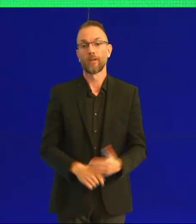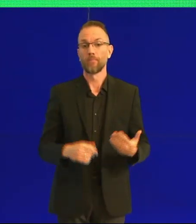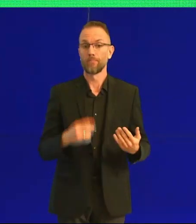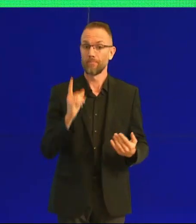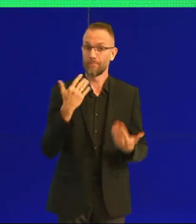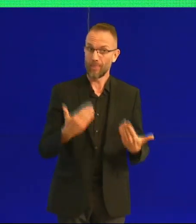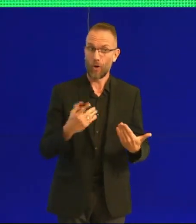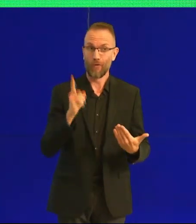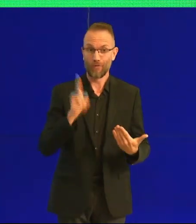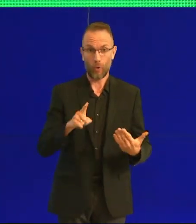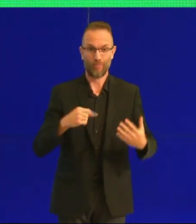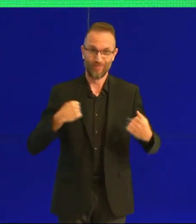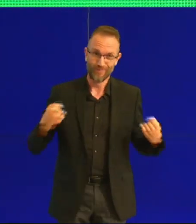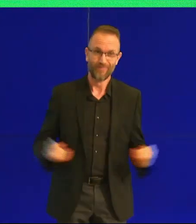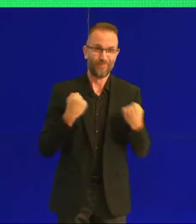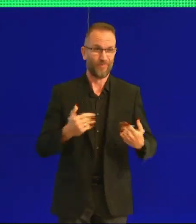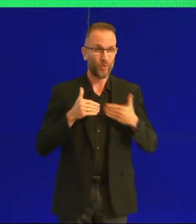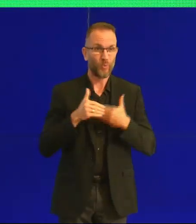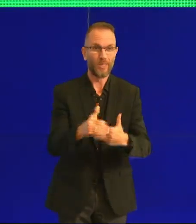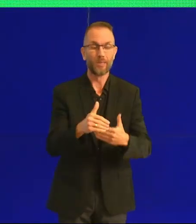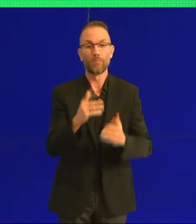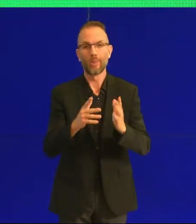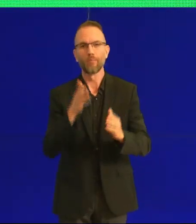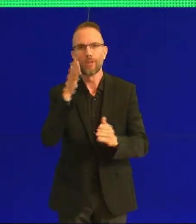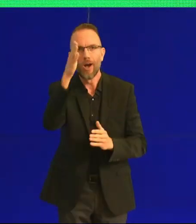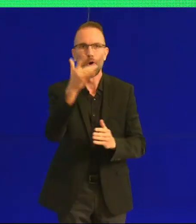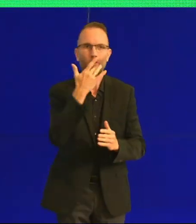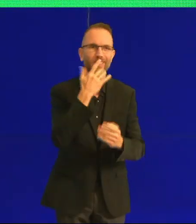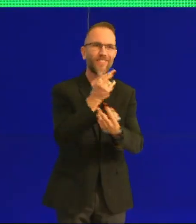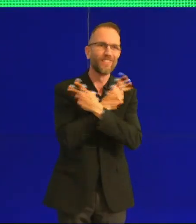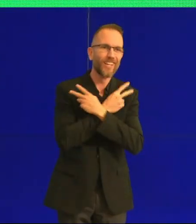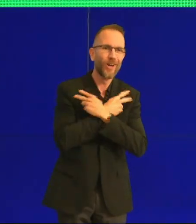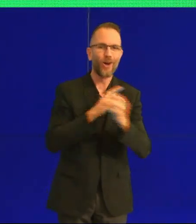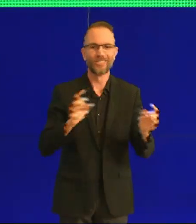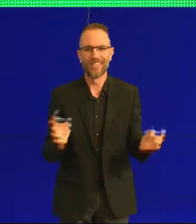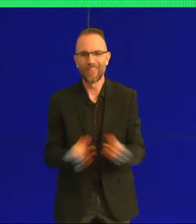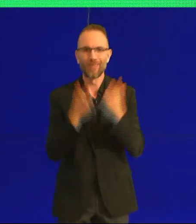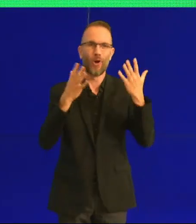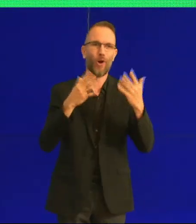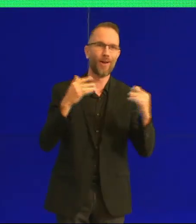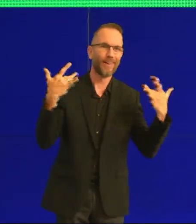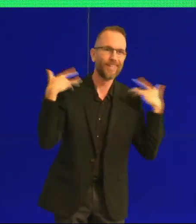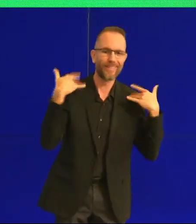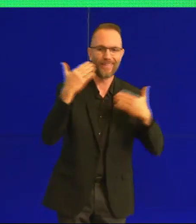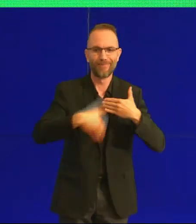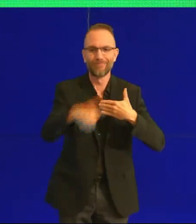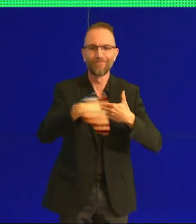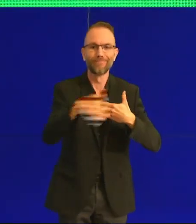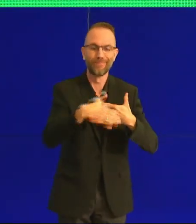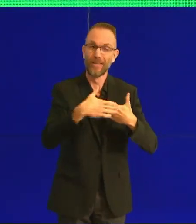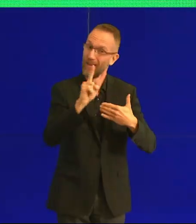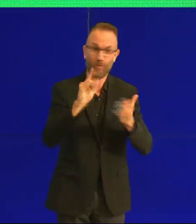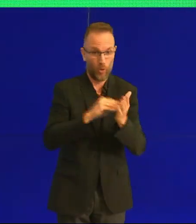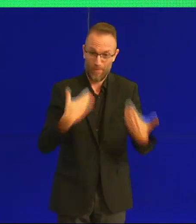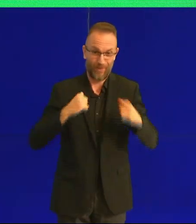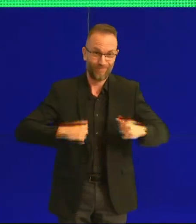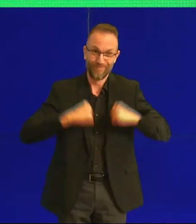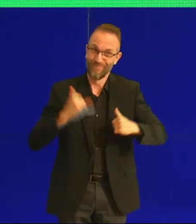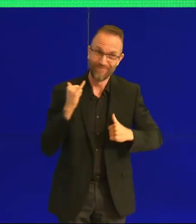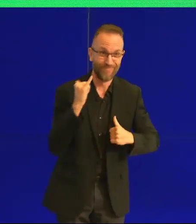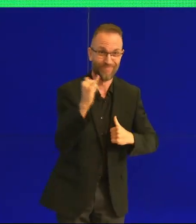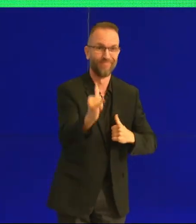coeur donnons chaque un exemple et arrêtons la progression de ce virus fort